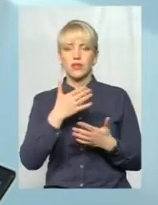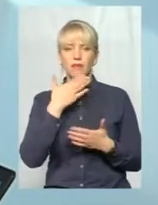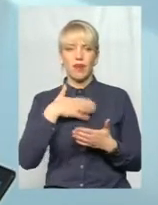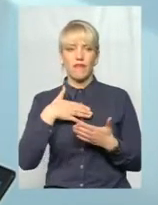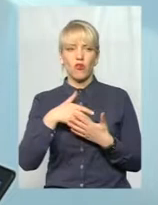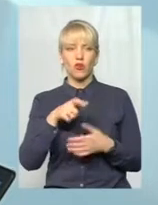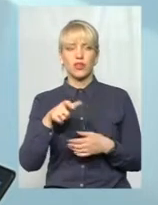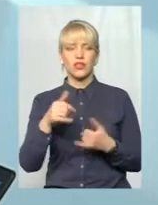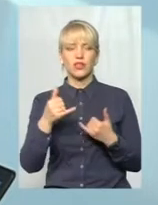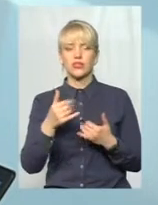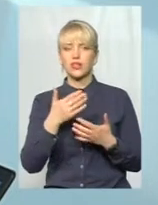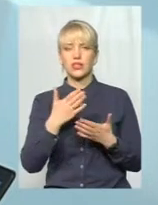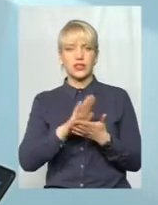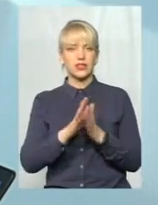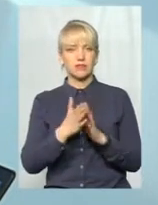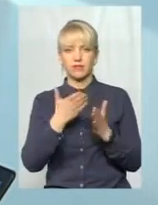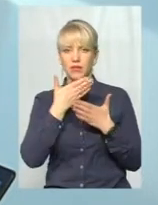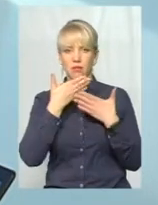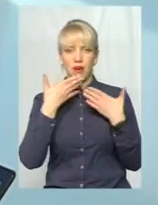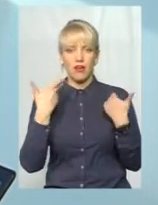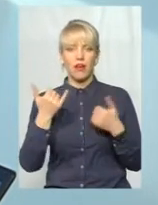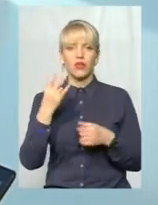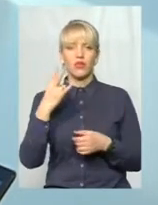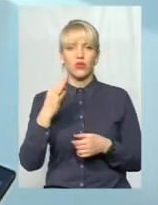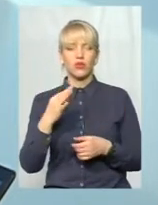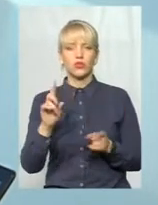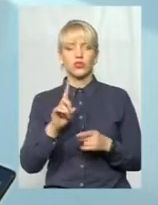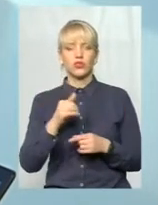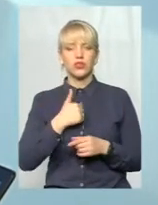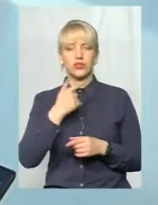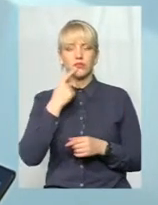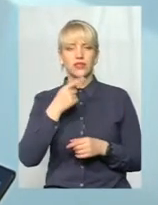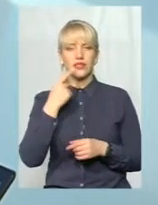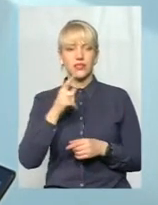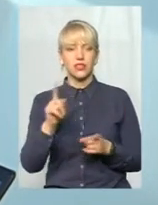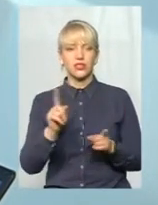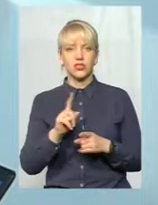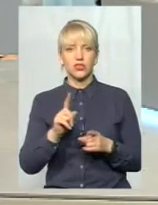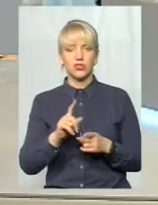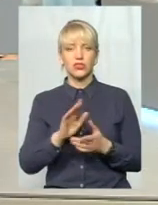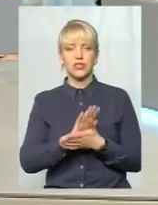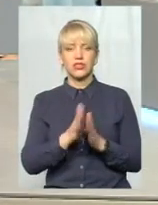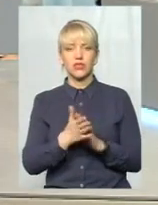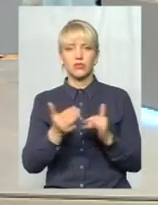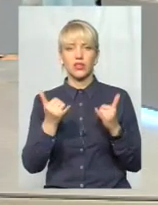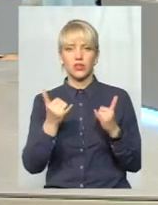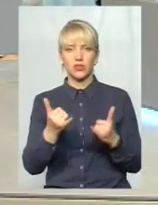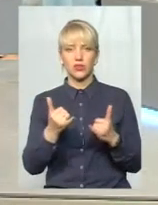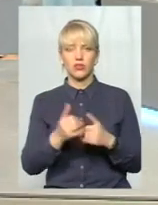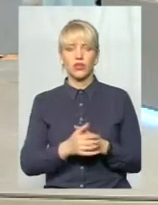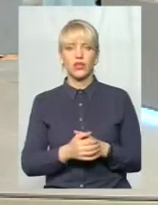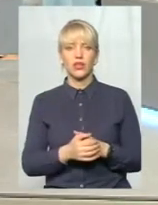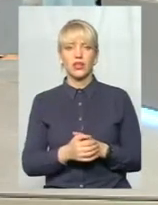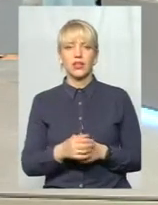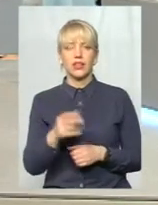немає станом на сьогодні, слава Богу. Але що би хотілося зазначити, що станом на сьогодні, фактично навіть не на сьогодні,